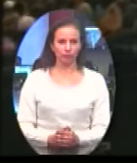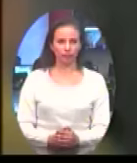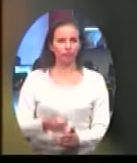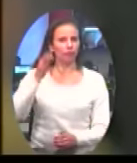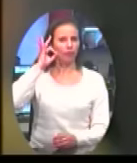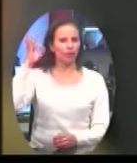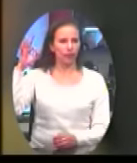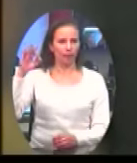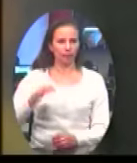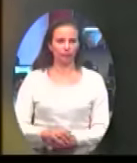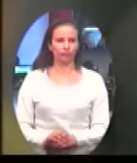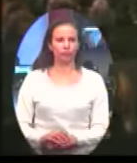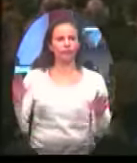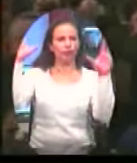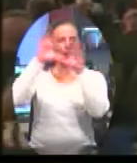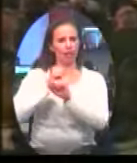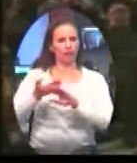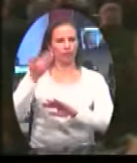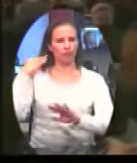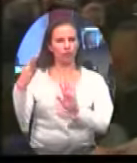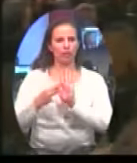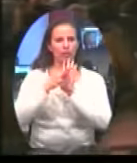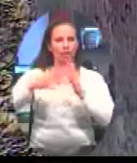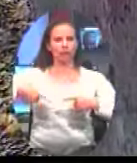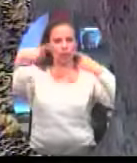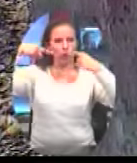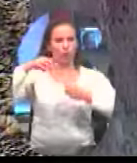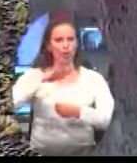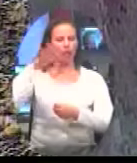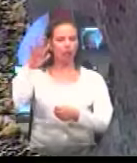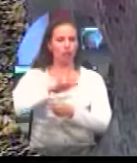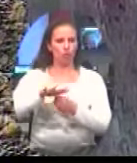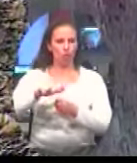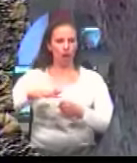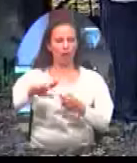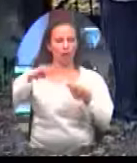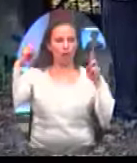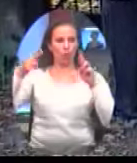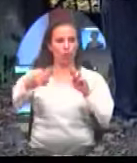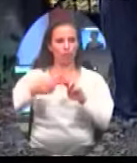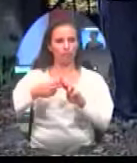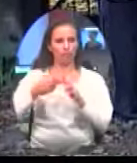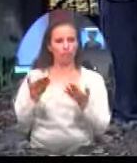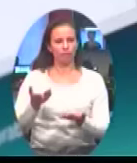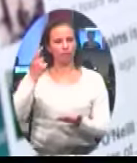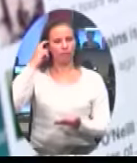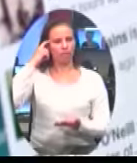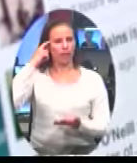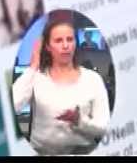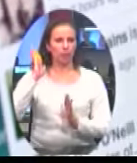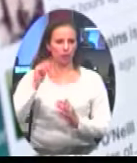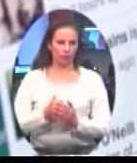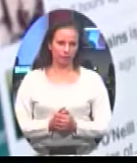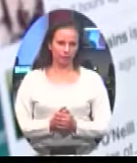ערב לפני שמציינים ברחבי העולם את יום השואה הבינלאומי, ותמונת המצב שמצטיירת הינה מדאיגה ביותר.